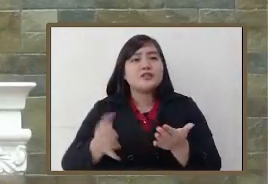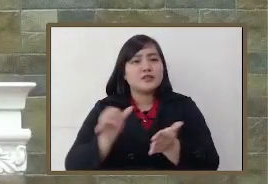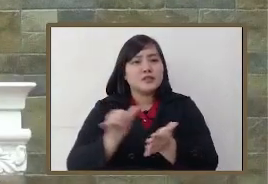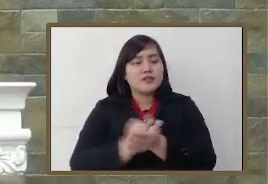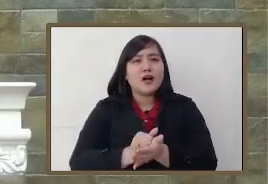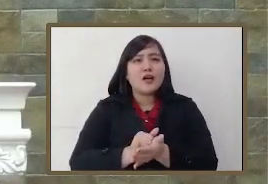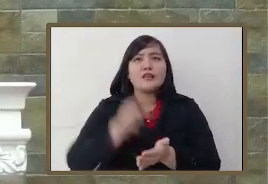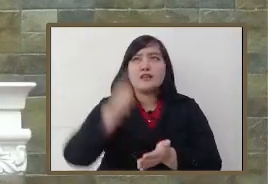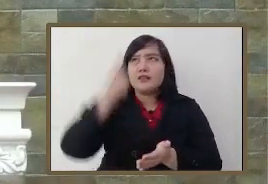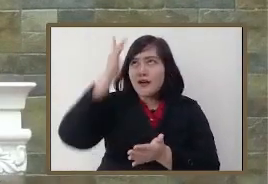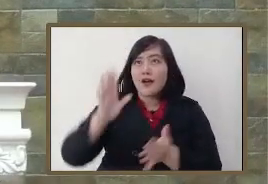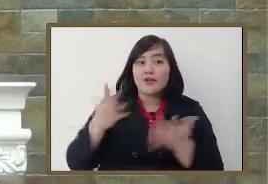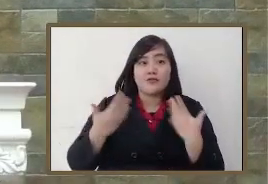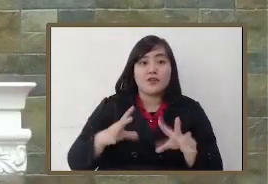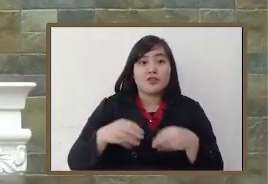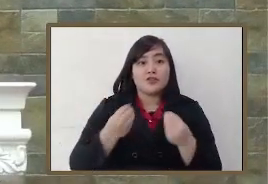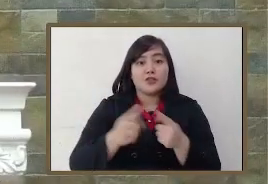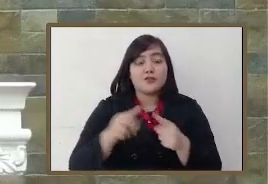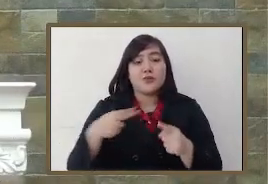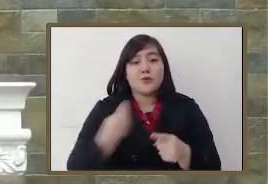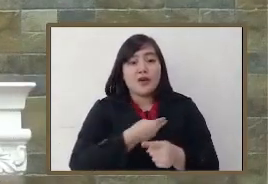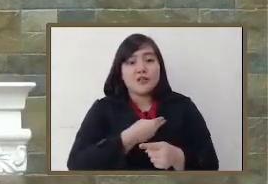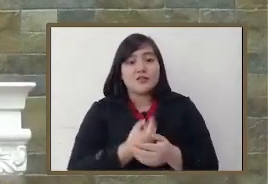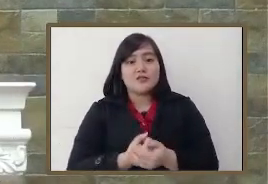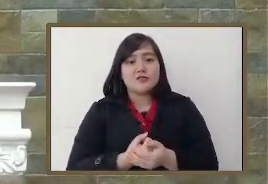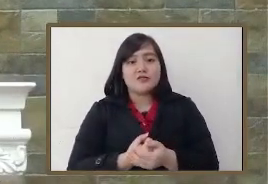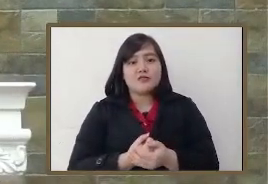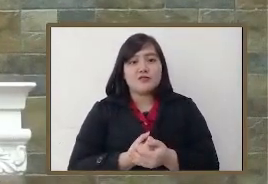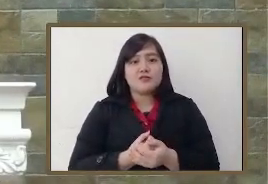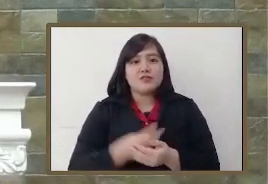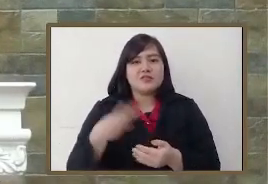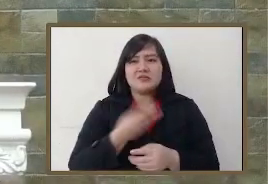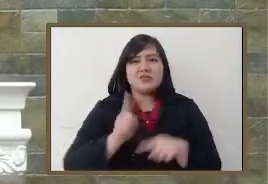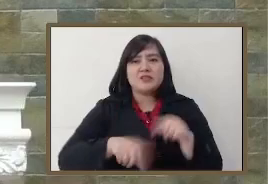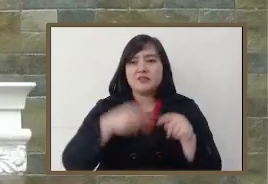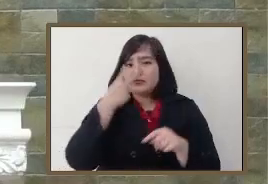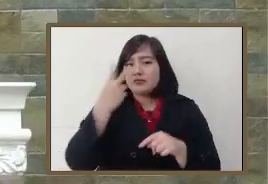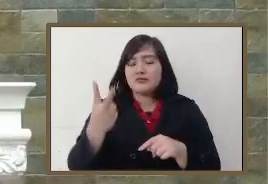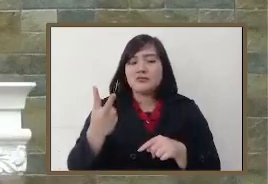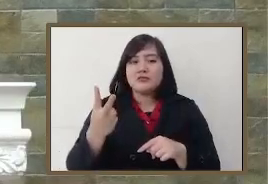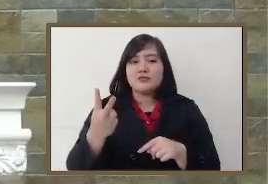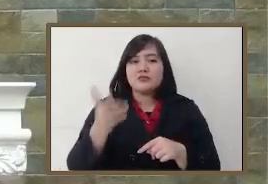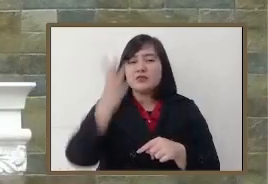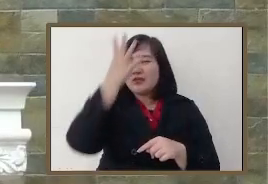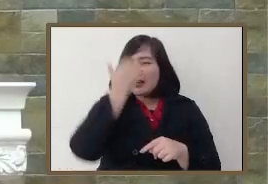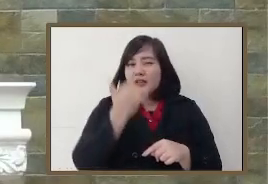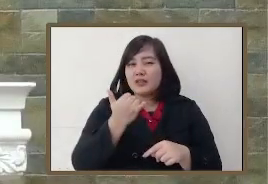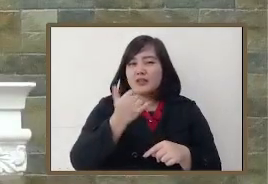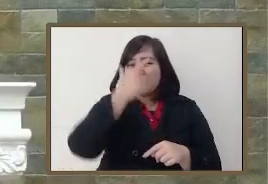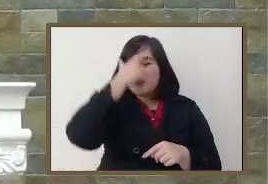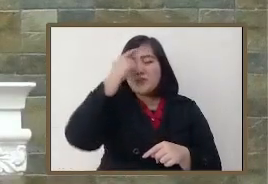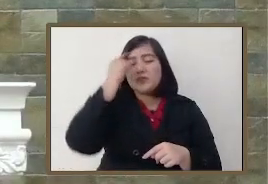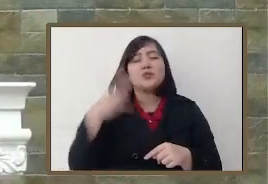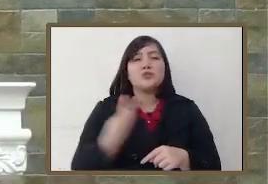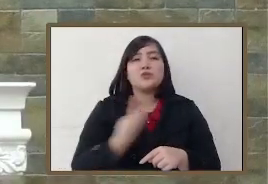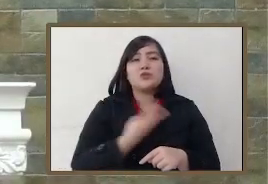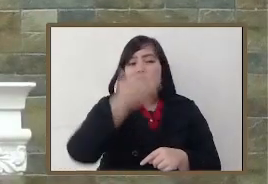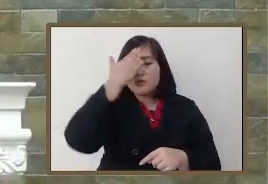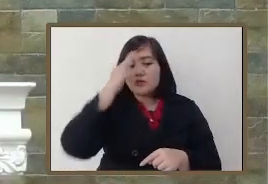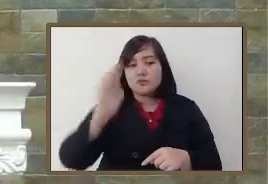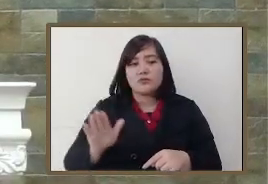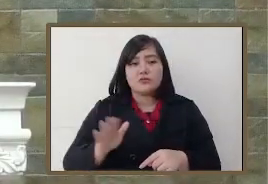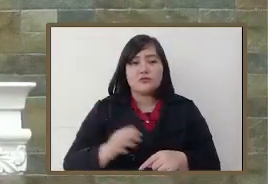Ibinigay na ng Diyos sa atin pero hindi pa natin nakikita. You see, bakit? Wala tayong kaalaman eh. You